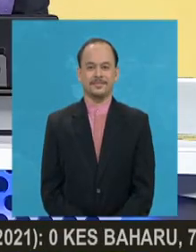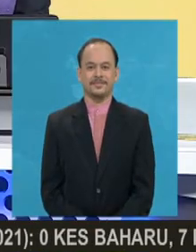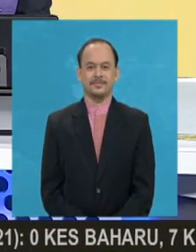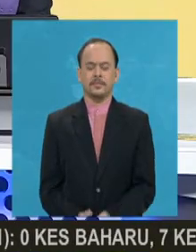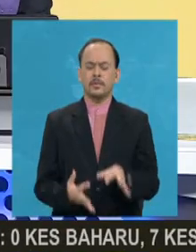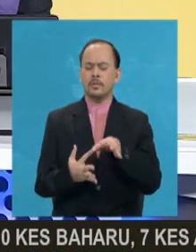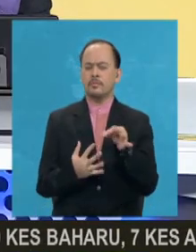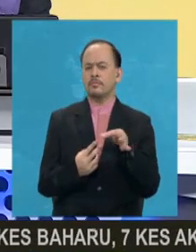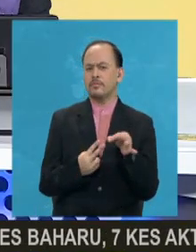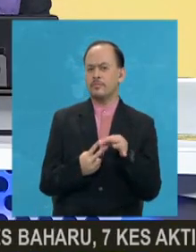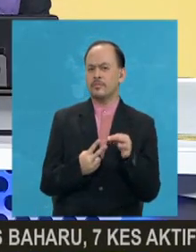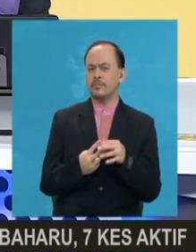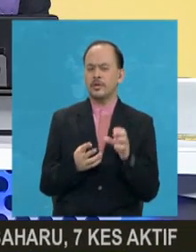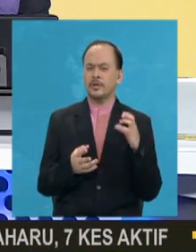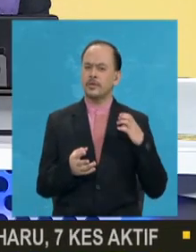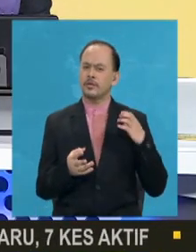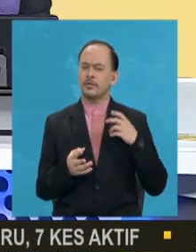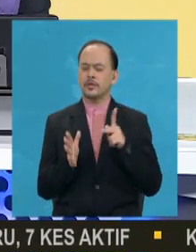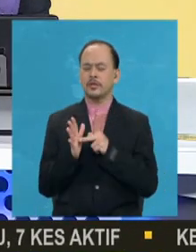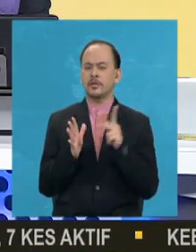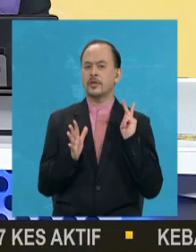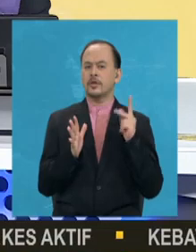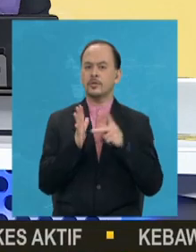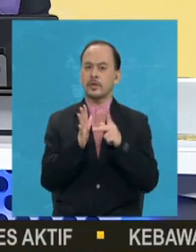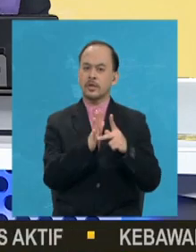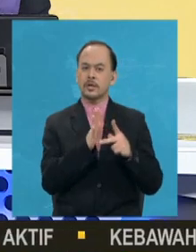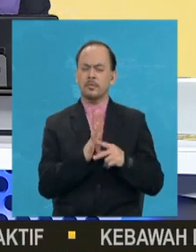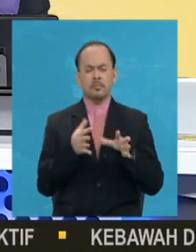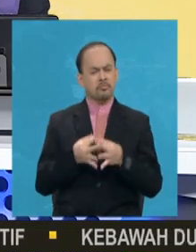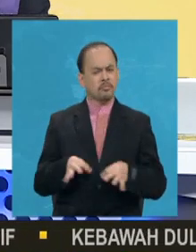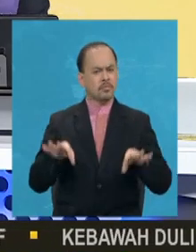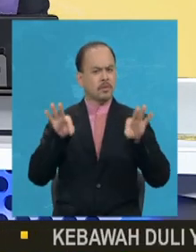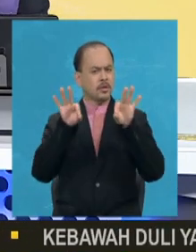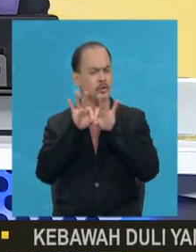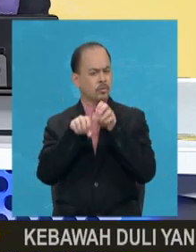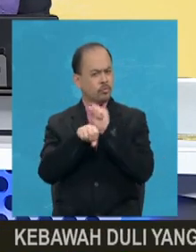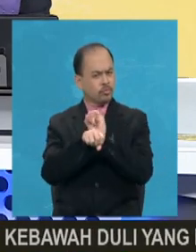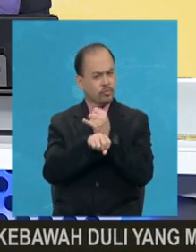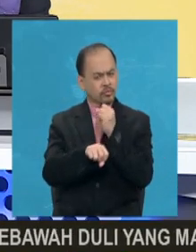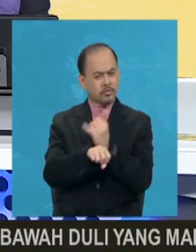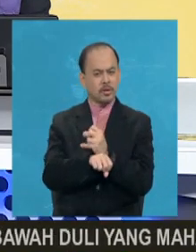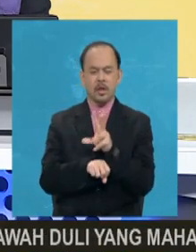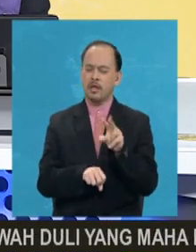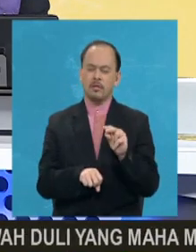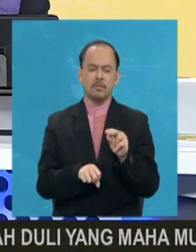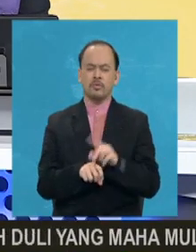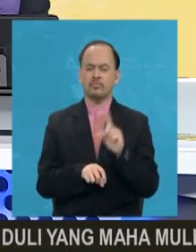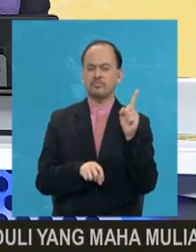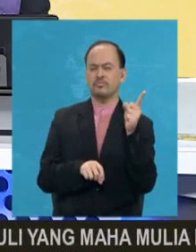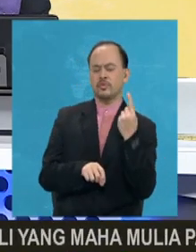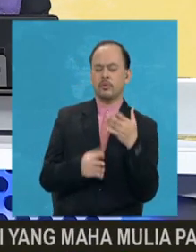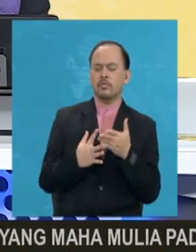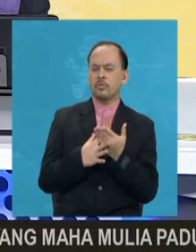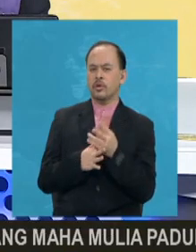Hai pengundian dan pemilihan calon ketua kampung sangat penting karena pemegang jabatan tersebut bukan saja sebagai